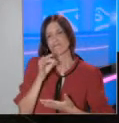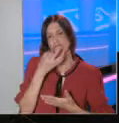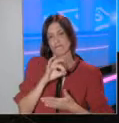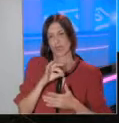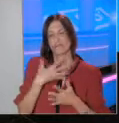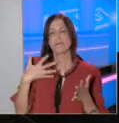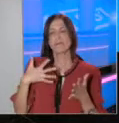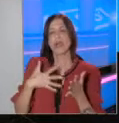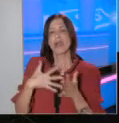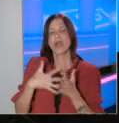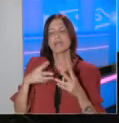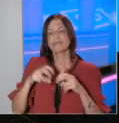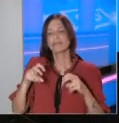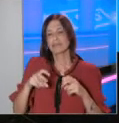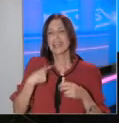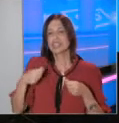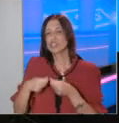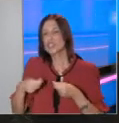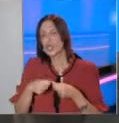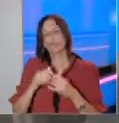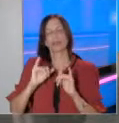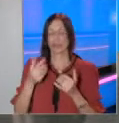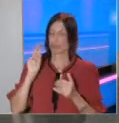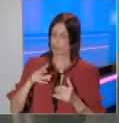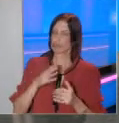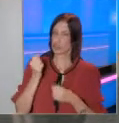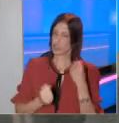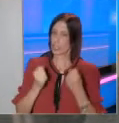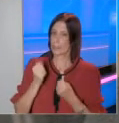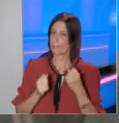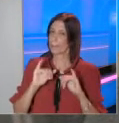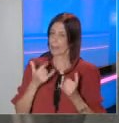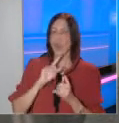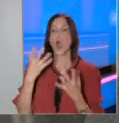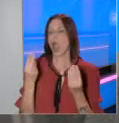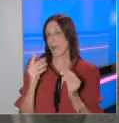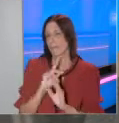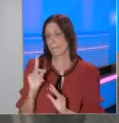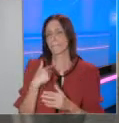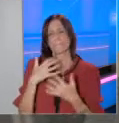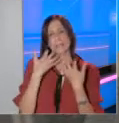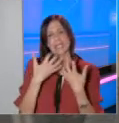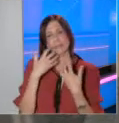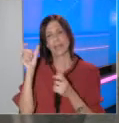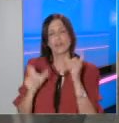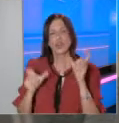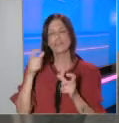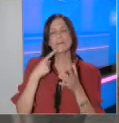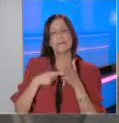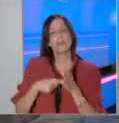בחקר המגעים. זה לא שאין קשיים, יש קשיים, הם לא רבים, אנחנו מסבירים לתושבים את